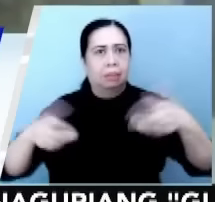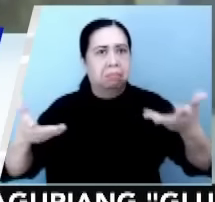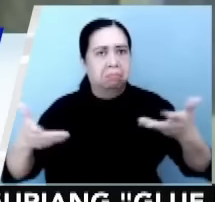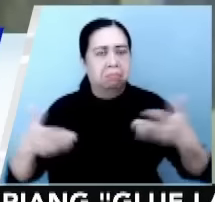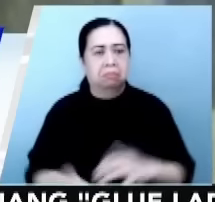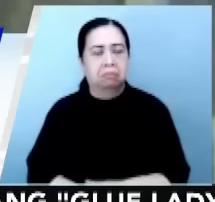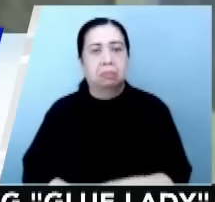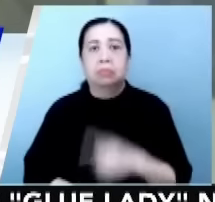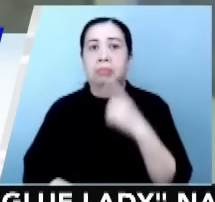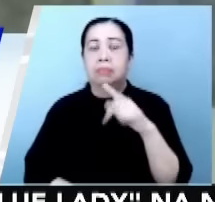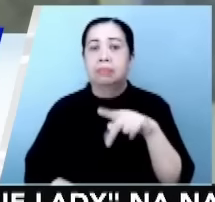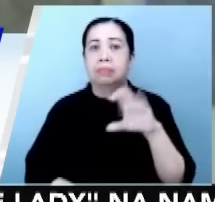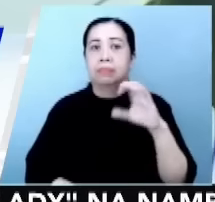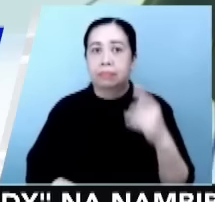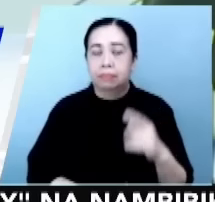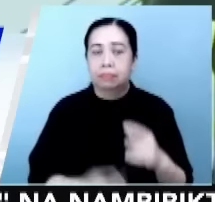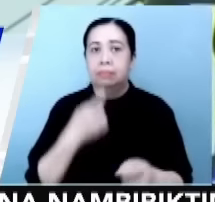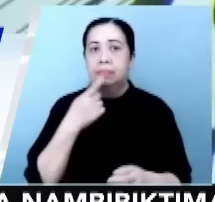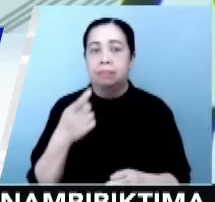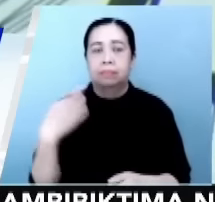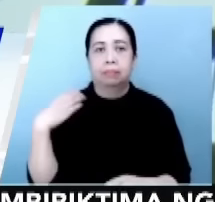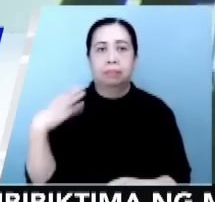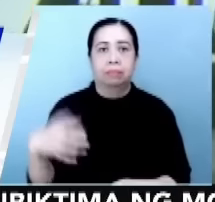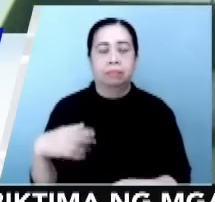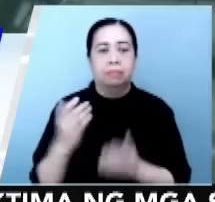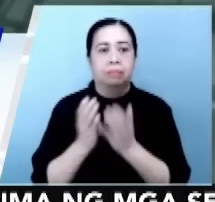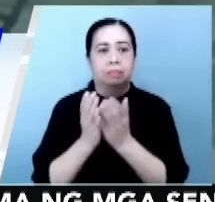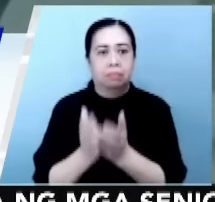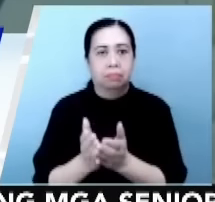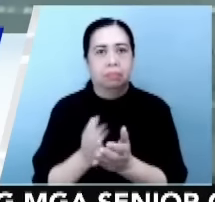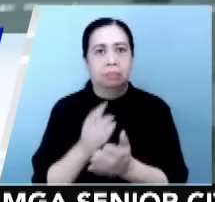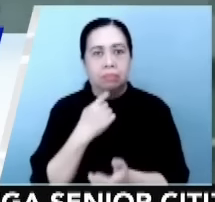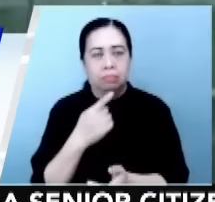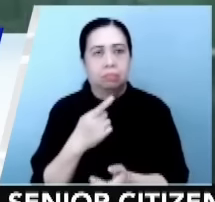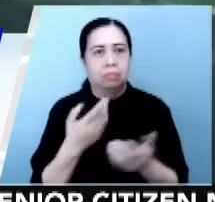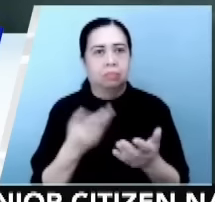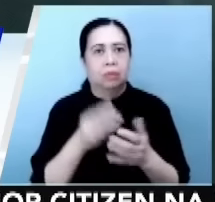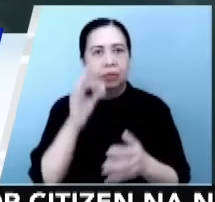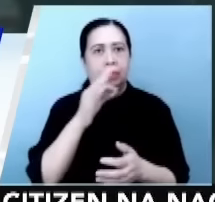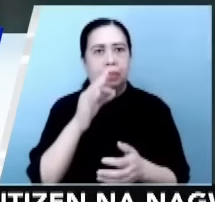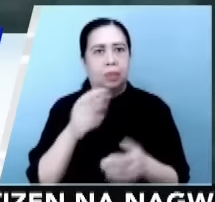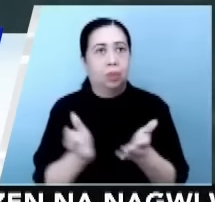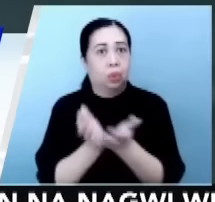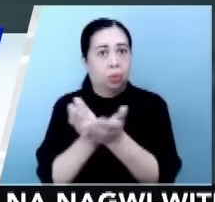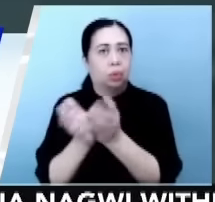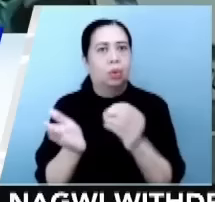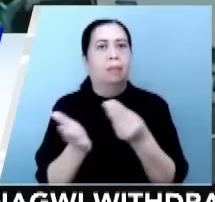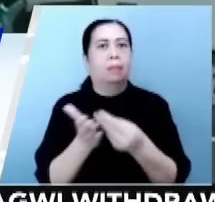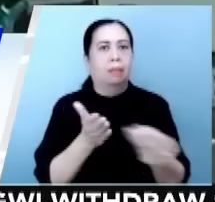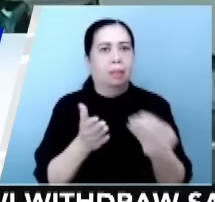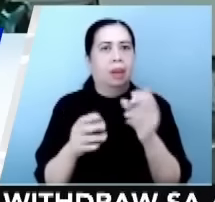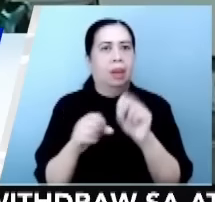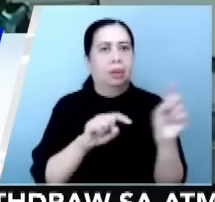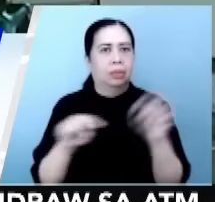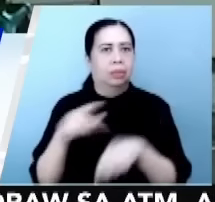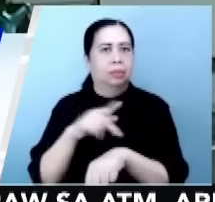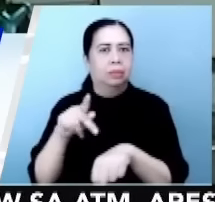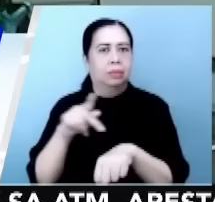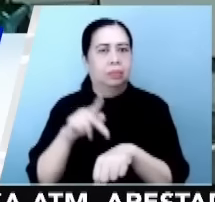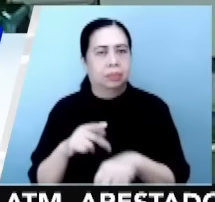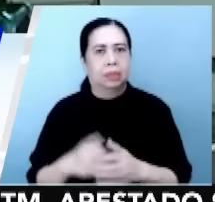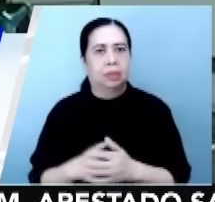guard Sabi raw ng kapitan ng barko na nabili umano ng isang kumpanyang Pilipino ang barko kaya sila nasa bansa walang notice of